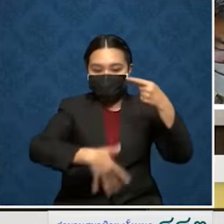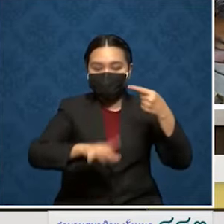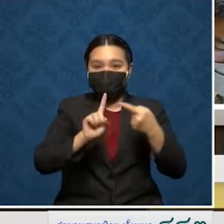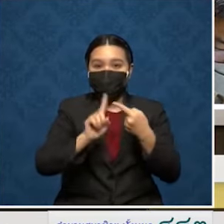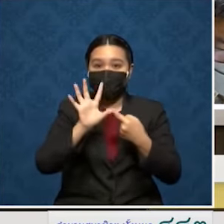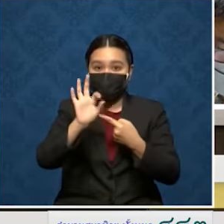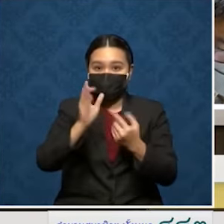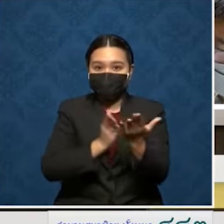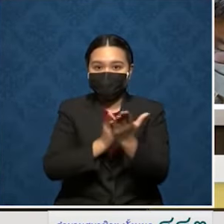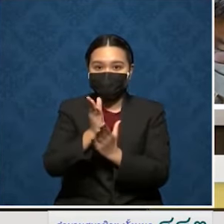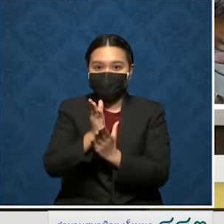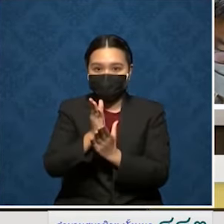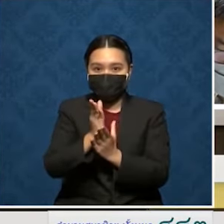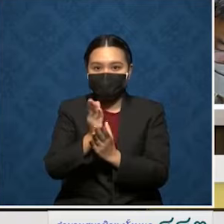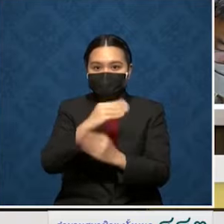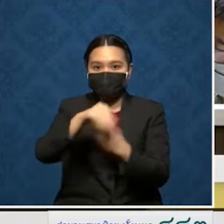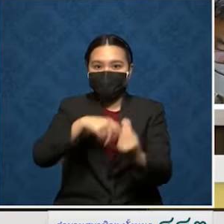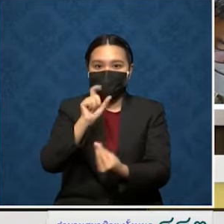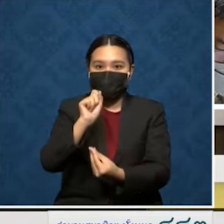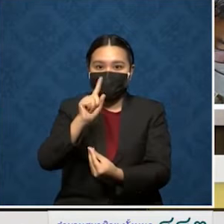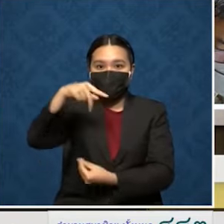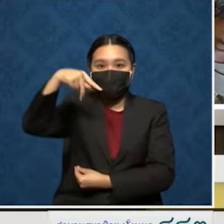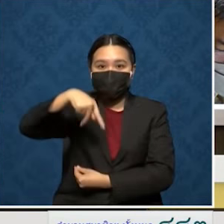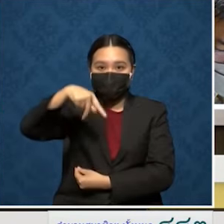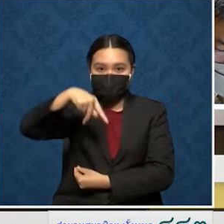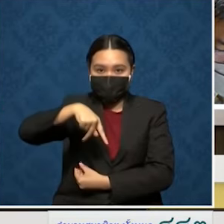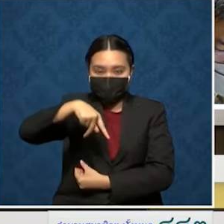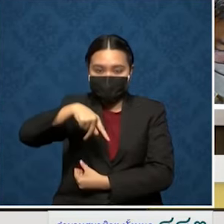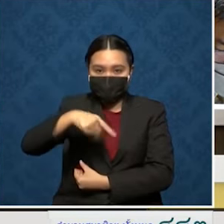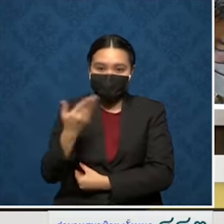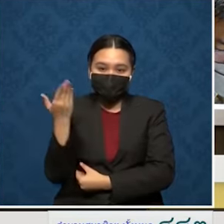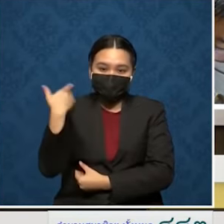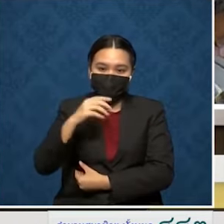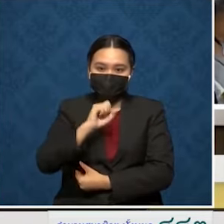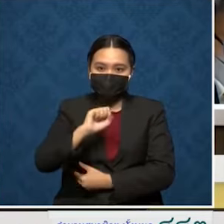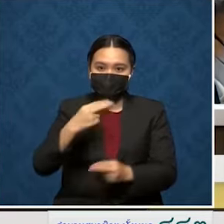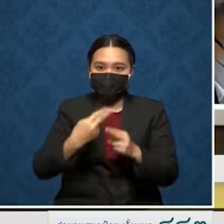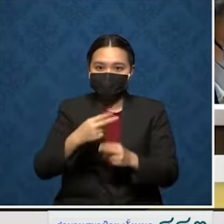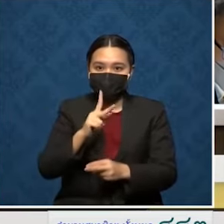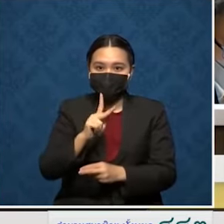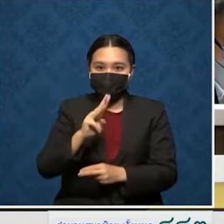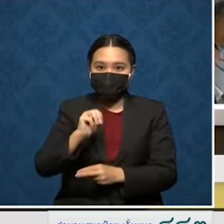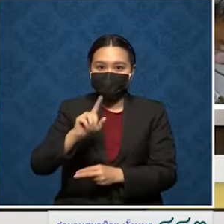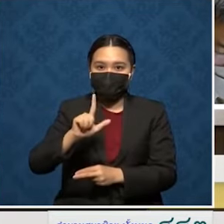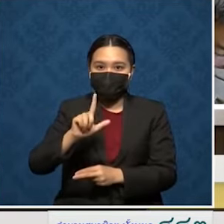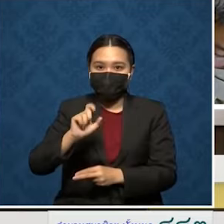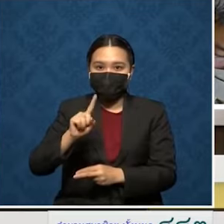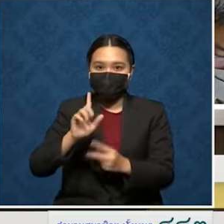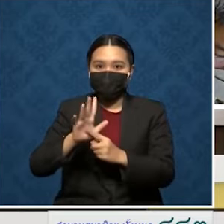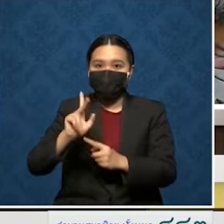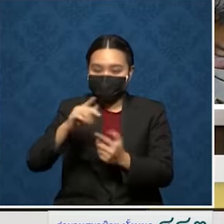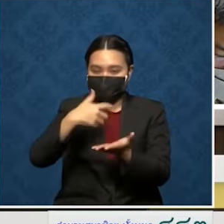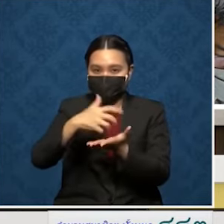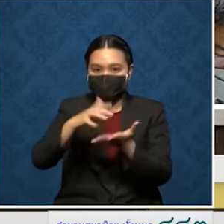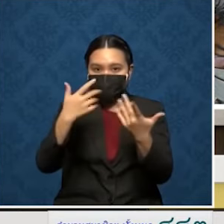ที่เศรษฐกิจพิเศษซึ่งเพื่อนสมาชิกเมื่อสักครู่ท่านกมลศักดิ์ลิวามะก็ได้พูดถึงผมก็ในฐานะ